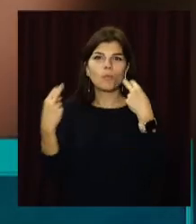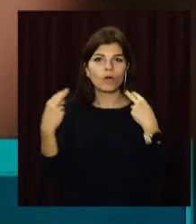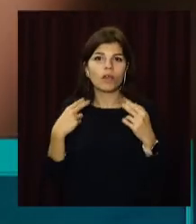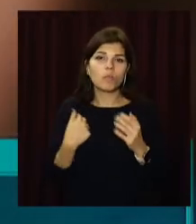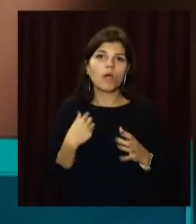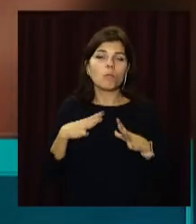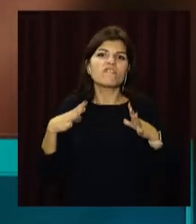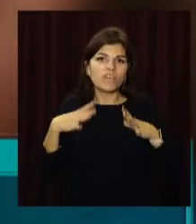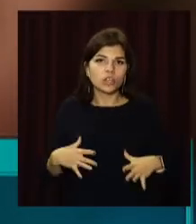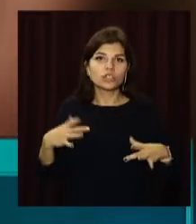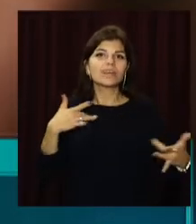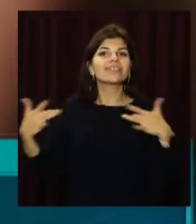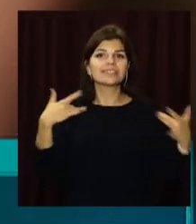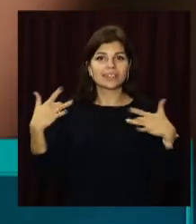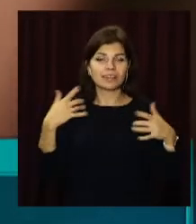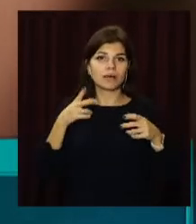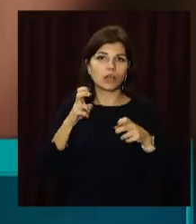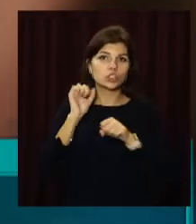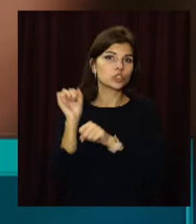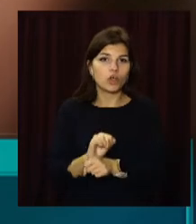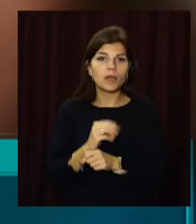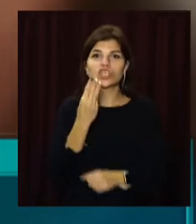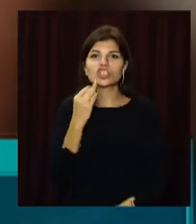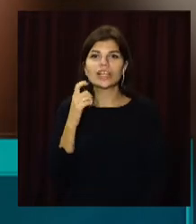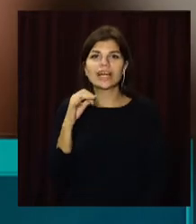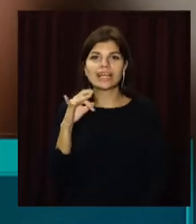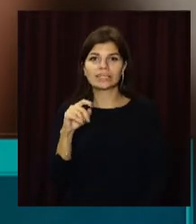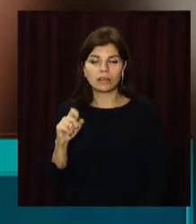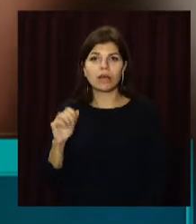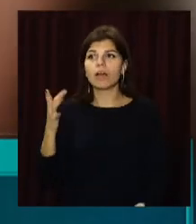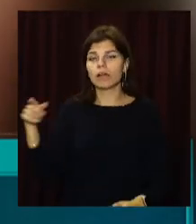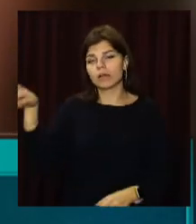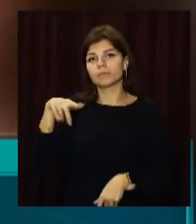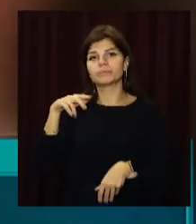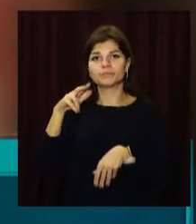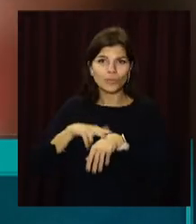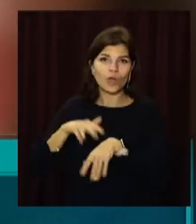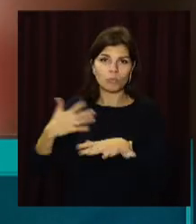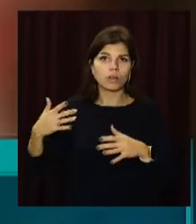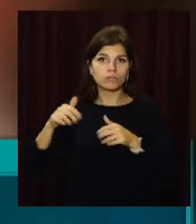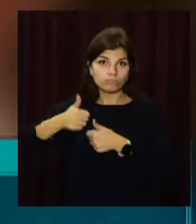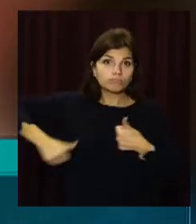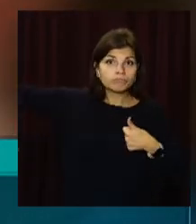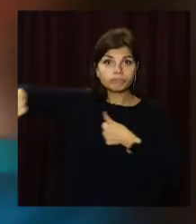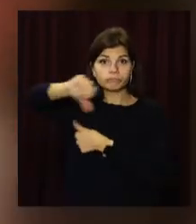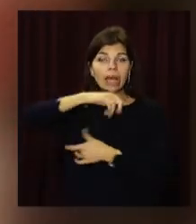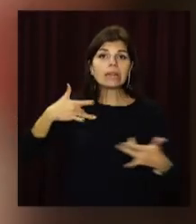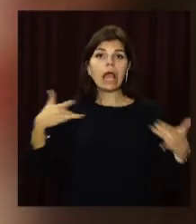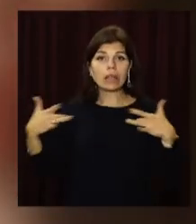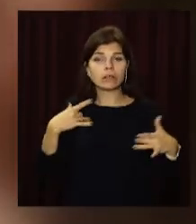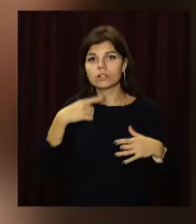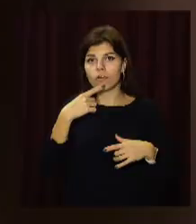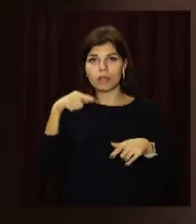были прервать спектакль «Шахерезада», так как правоохранительные органы окружили театр и сказали, что